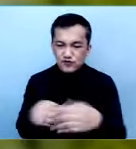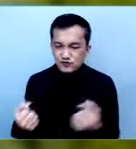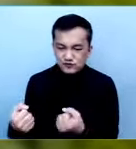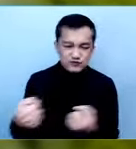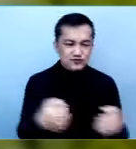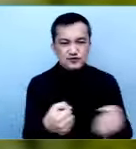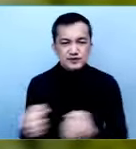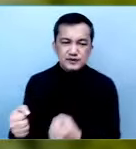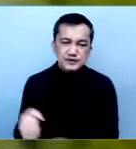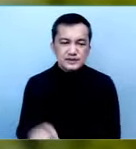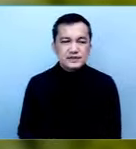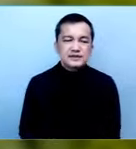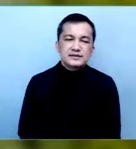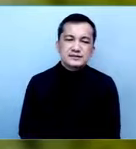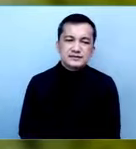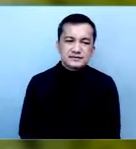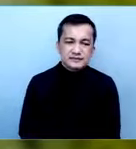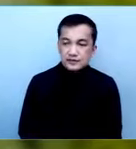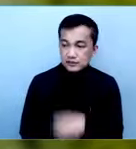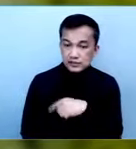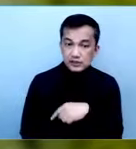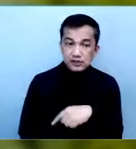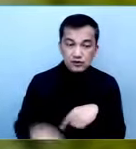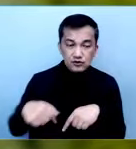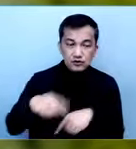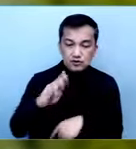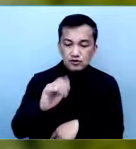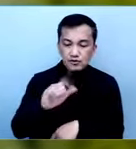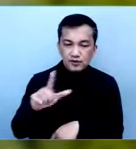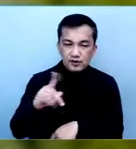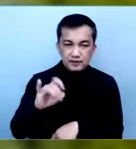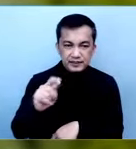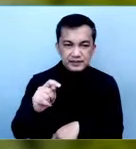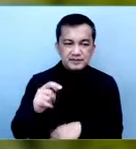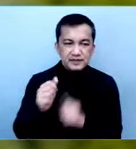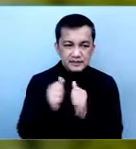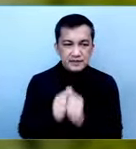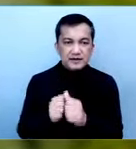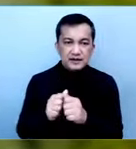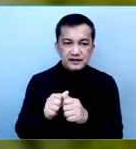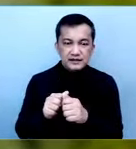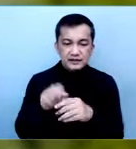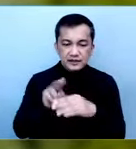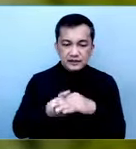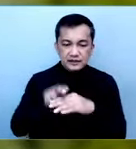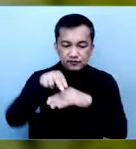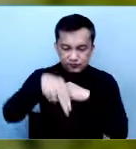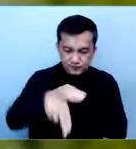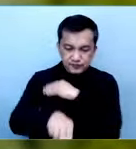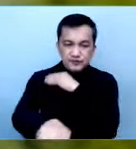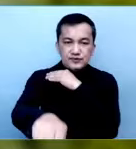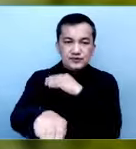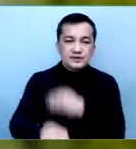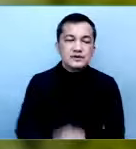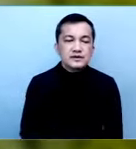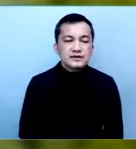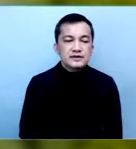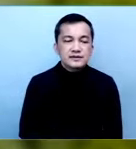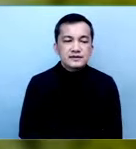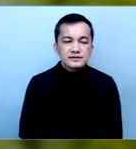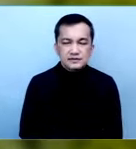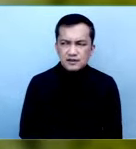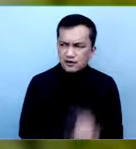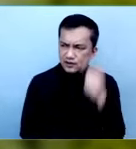mga slide namin. Actually, itong ball pit na to, may kasama pa itong slide. May double slide pa siya. Kung isipin nyo, di ba parang